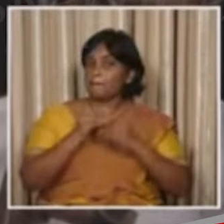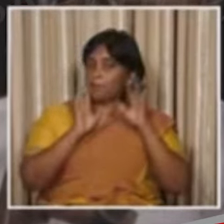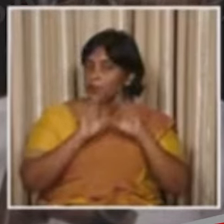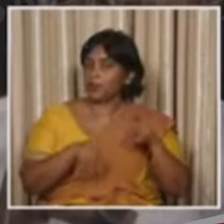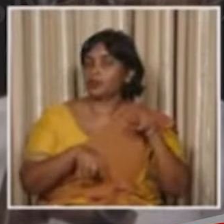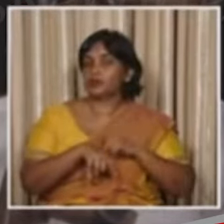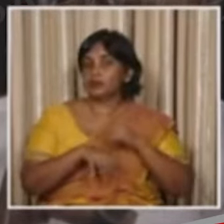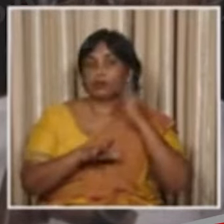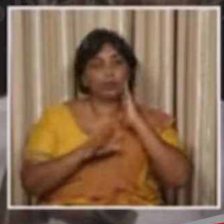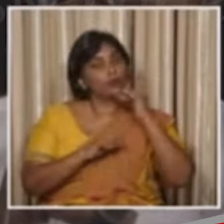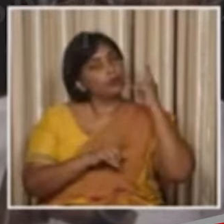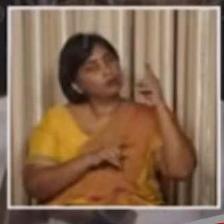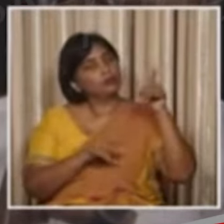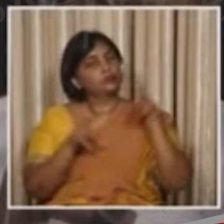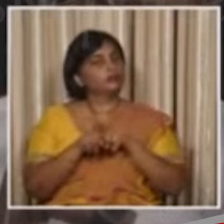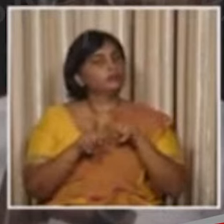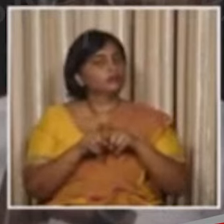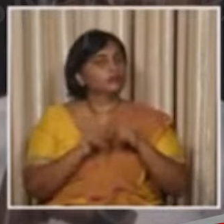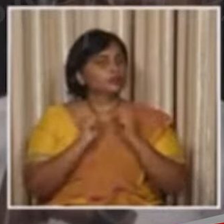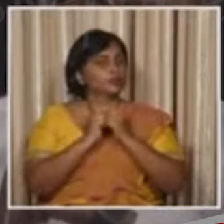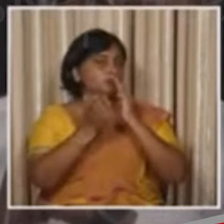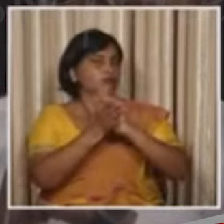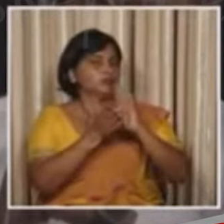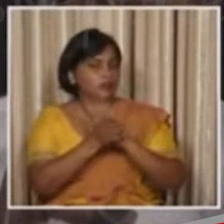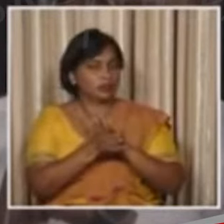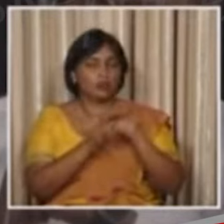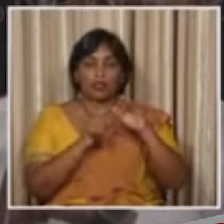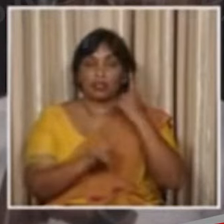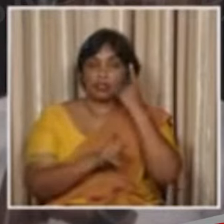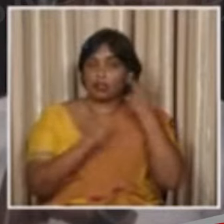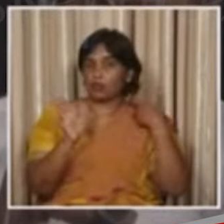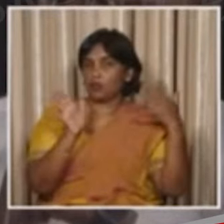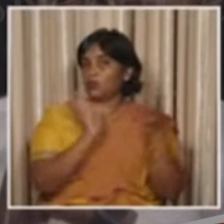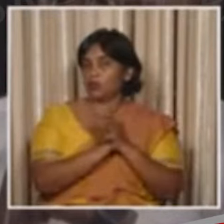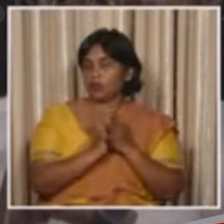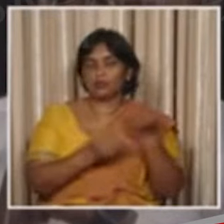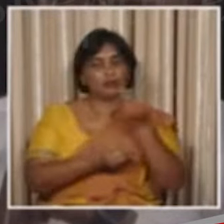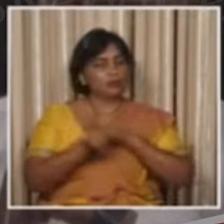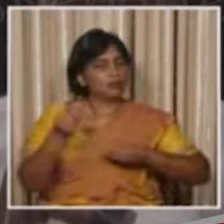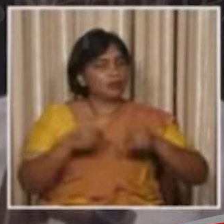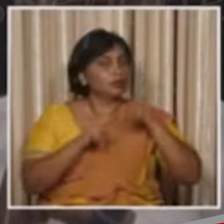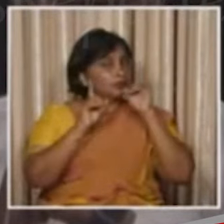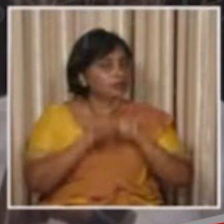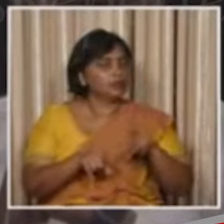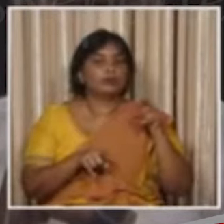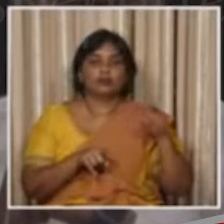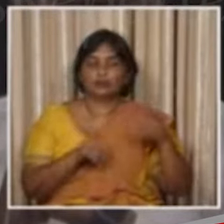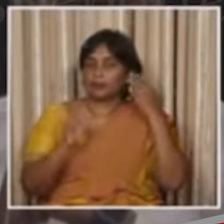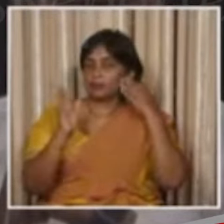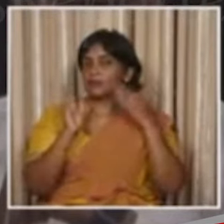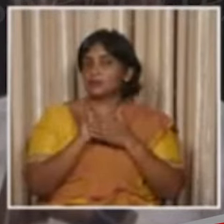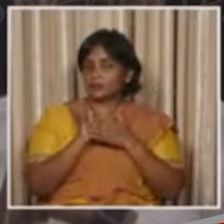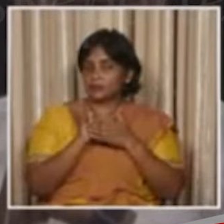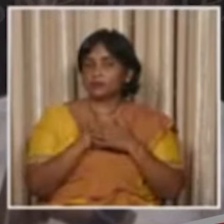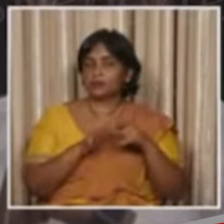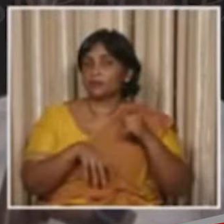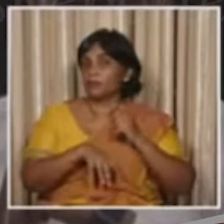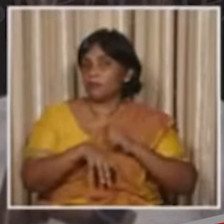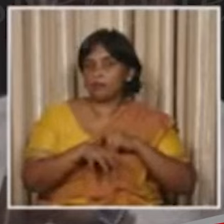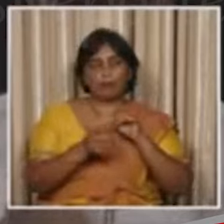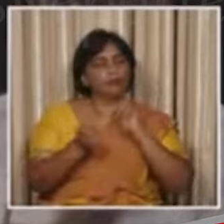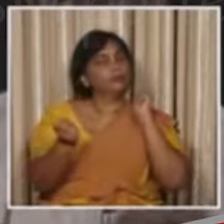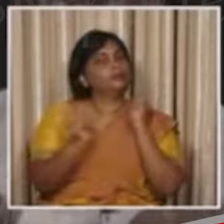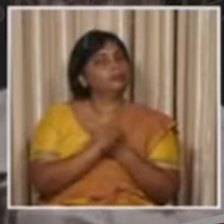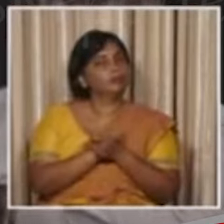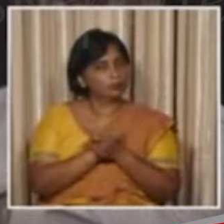වෙලාවට පිටරටවල් වලට තමයි මෙහි ඉඳලා සේවා සපයන්නේ. දැනුමත් සමග මේ ගනුදෙනුව කරන්නේ. එතකොට ඒ සඳහා මේ වේලාව වෙනස් කර